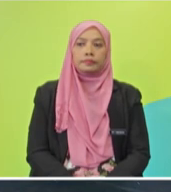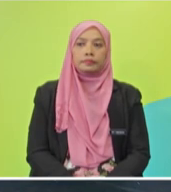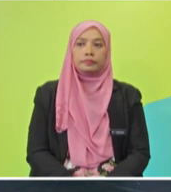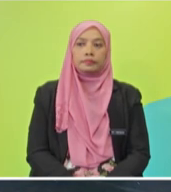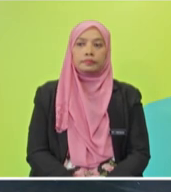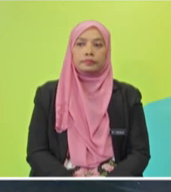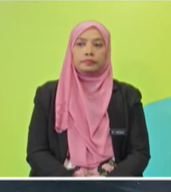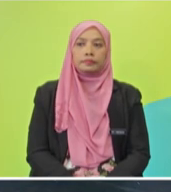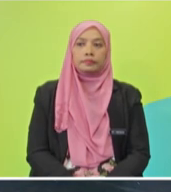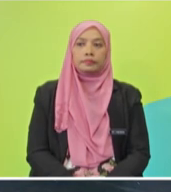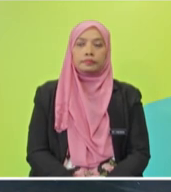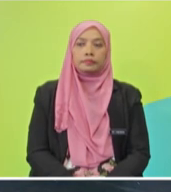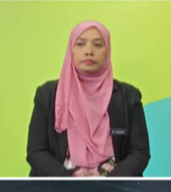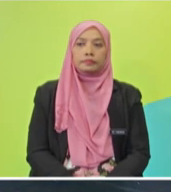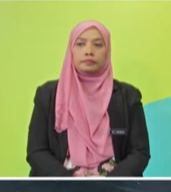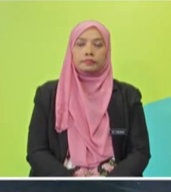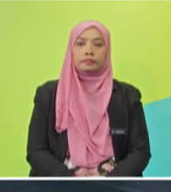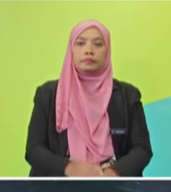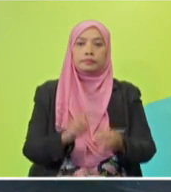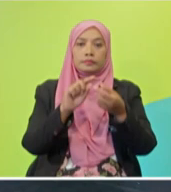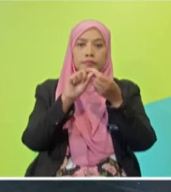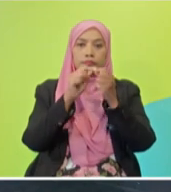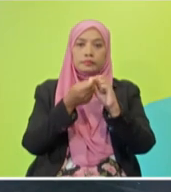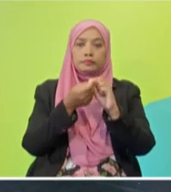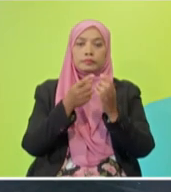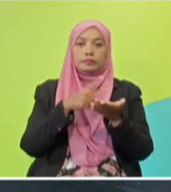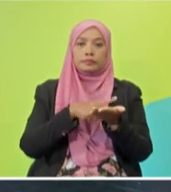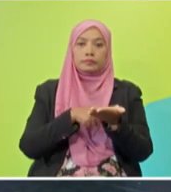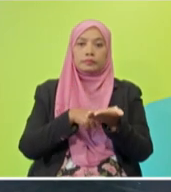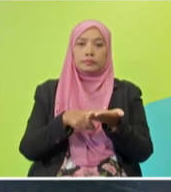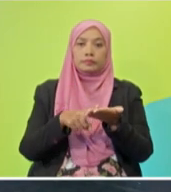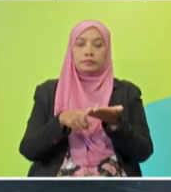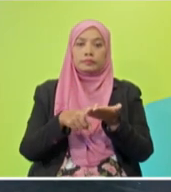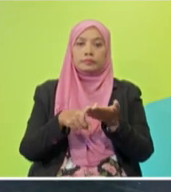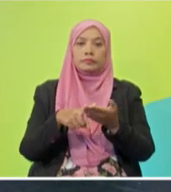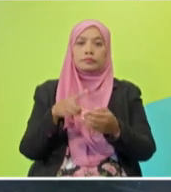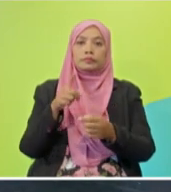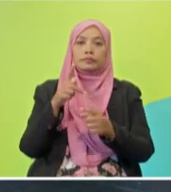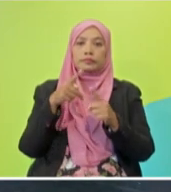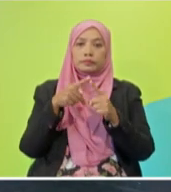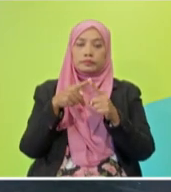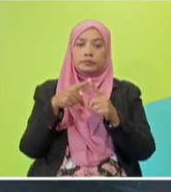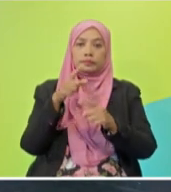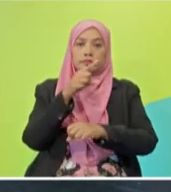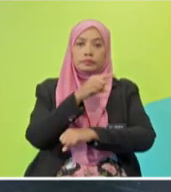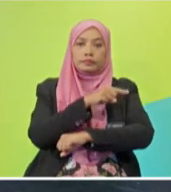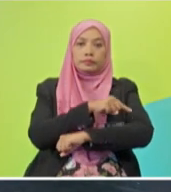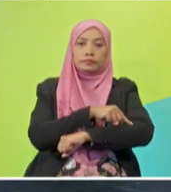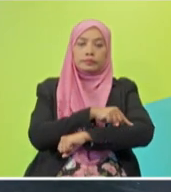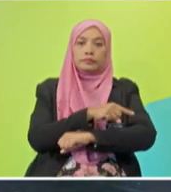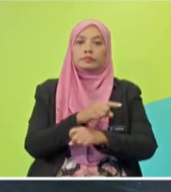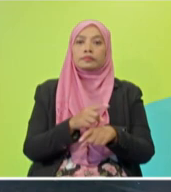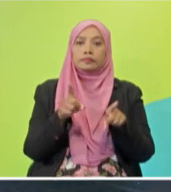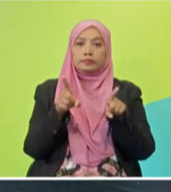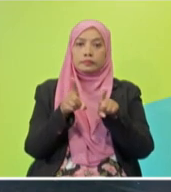cikgu. Tukarkan minggu kepada hari ke hari kepada minggu pun boleh. Sebab kita kena samakan unit dia dulu kan, cikgu?